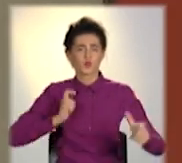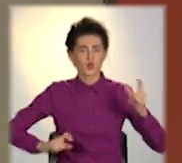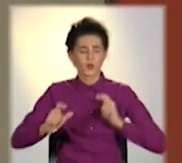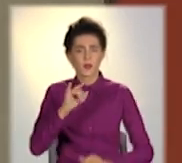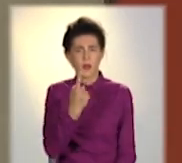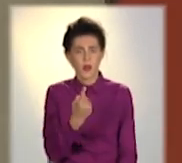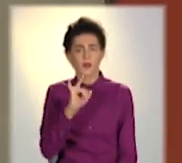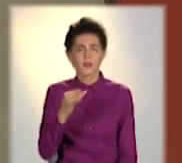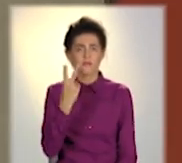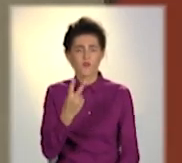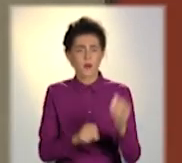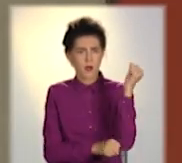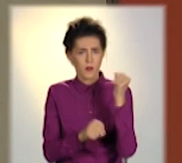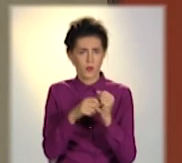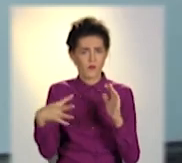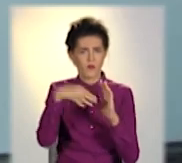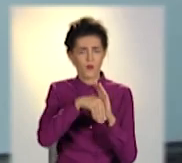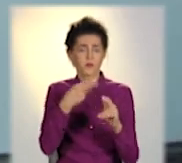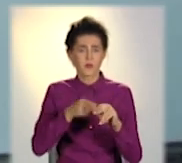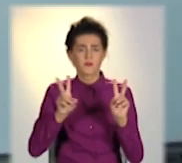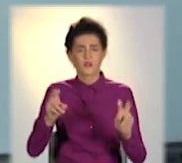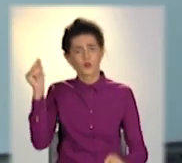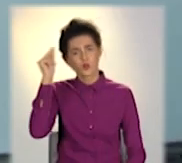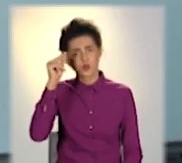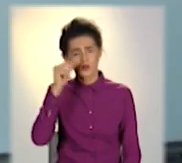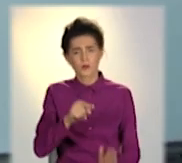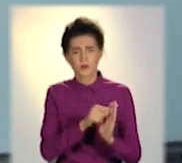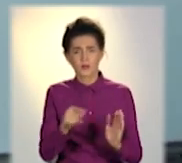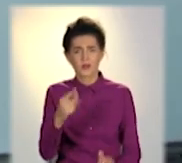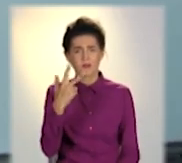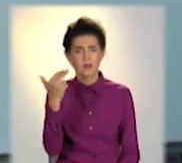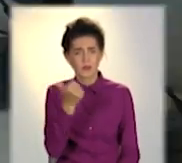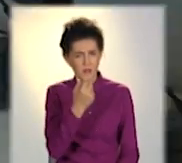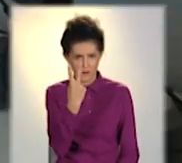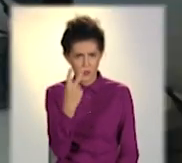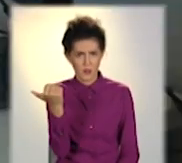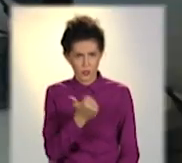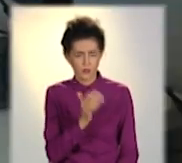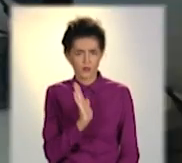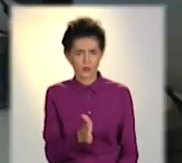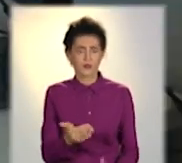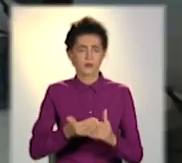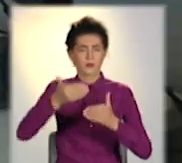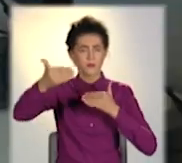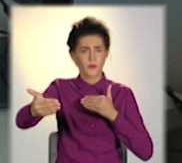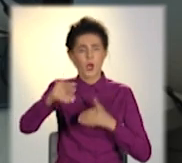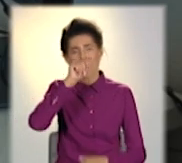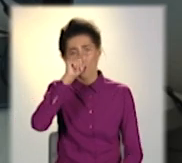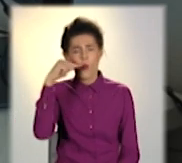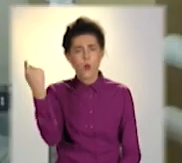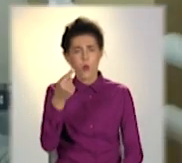двох співробітників закладу. Тому навчання протягом 2 тижнів буде дистанційним. У Луганській області